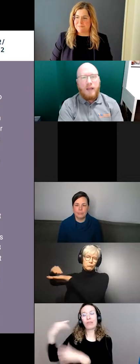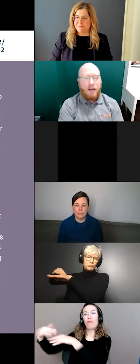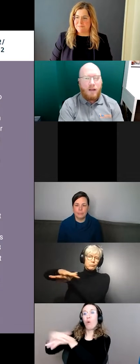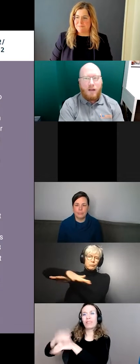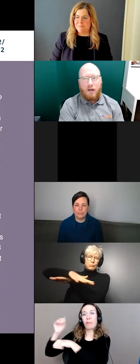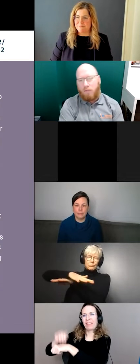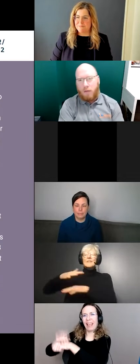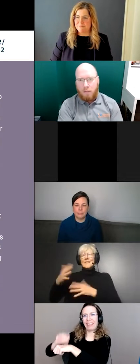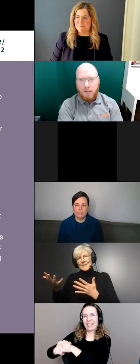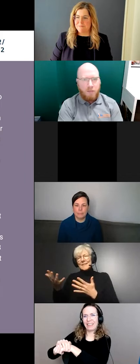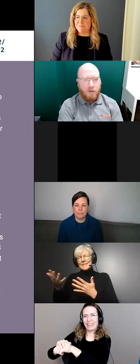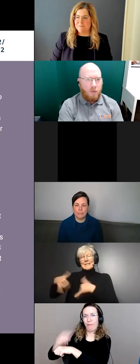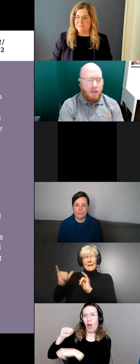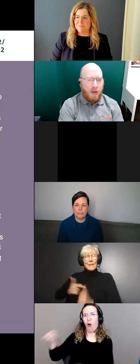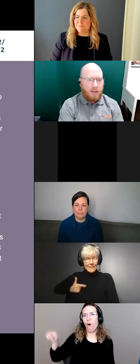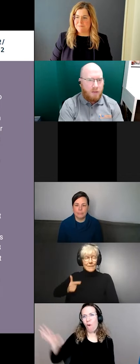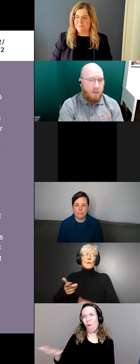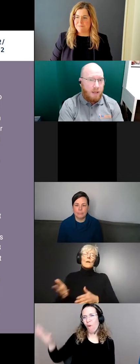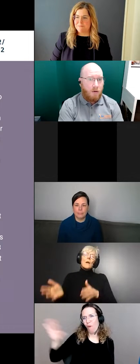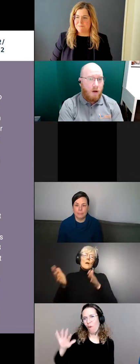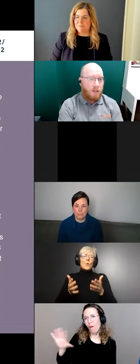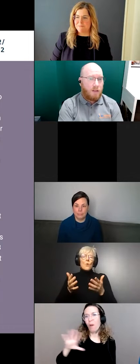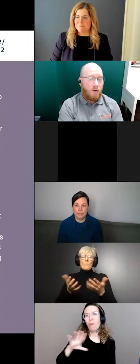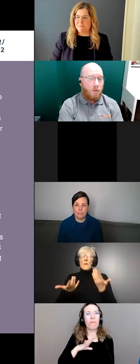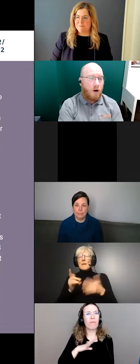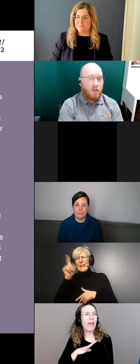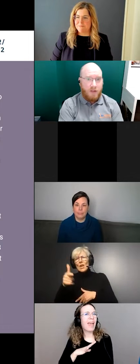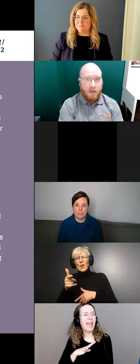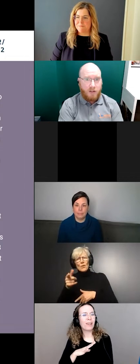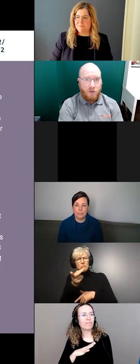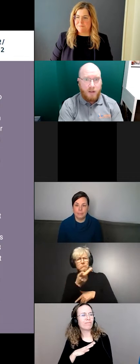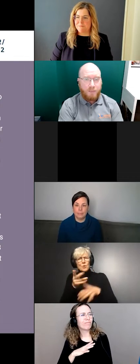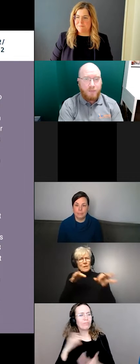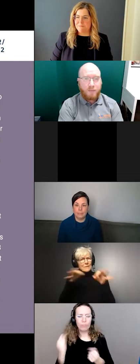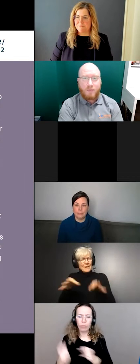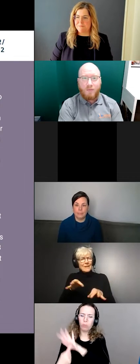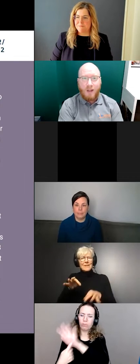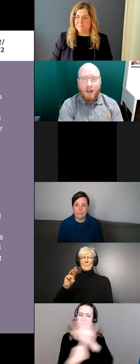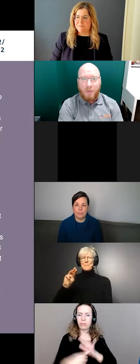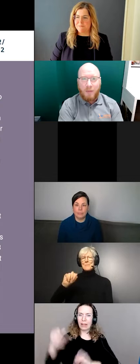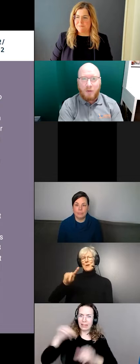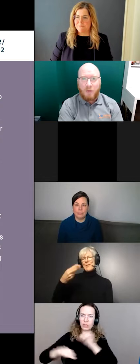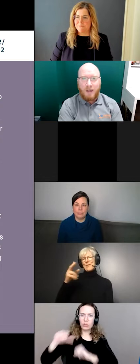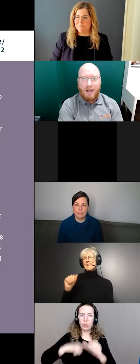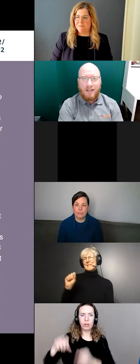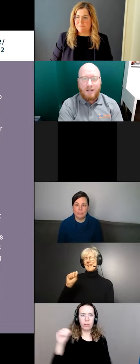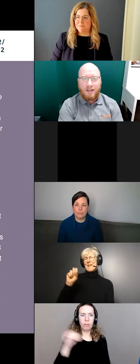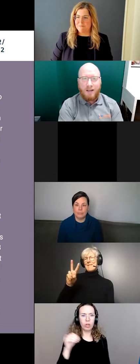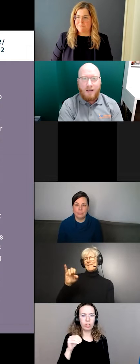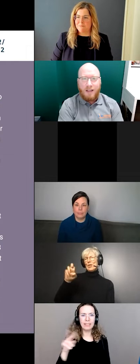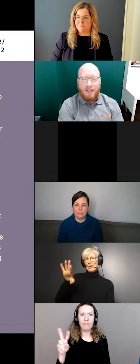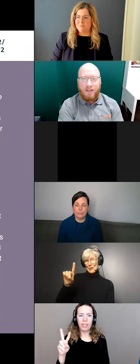vraiment un côté britannique and très aiguisé. something that we could Mais put a big quelque link chose qu'on pourrait to montrer aux